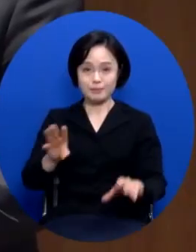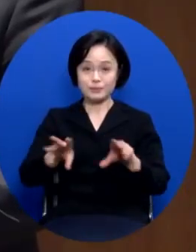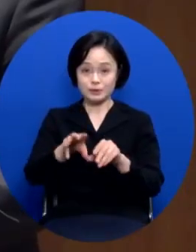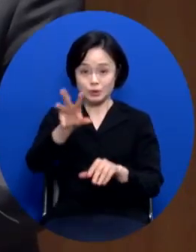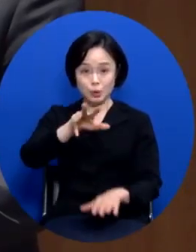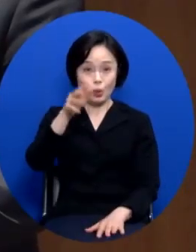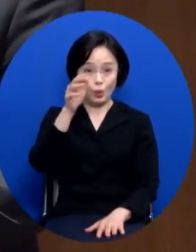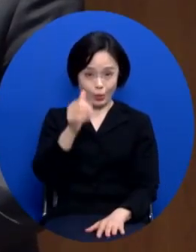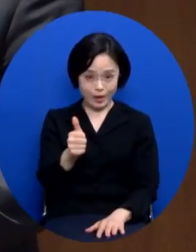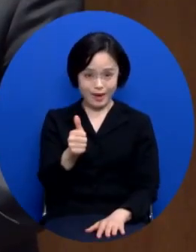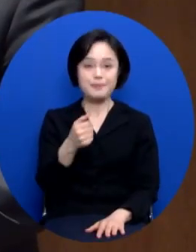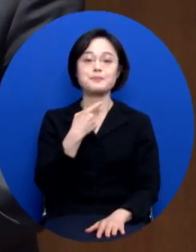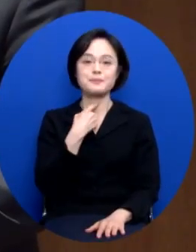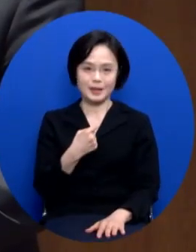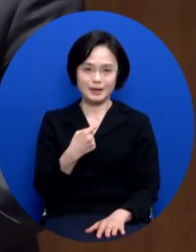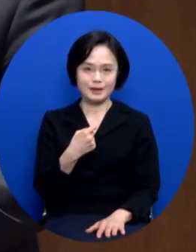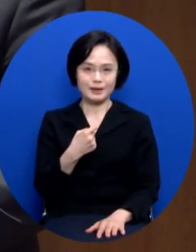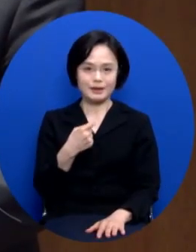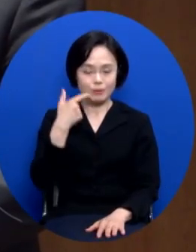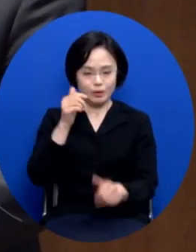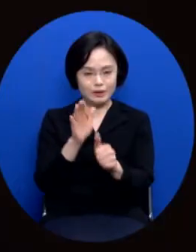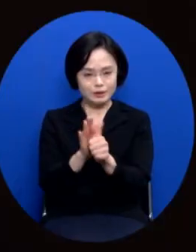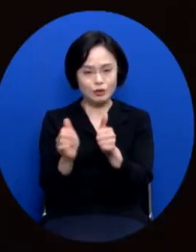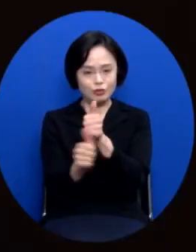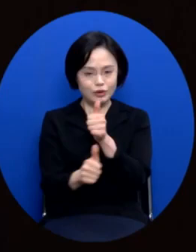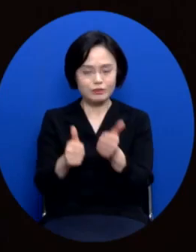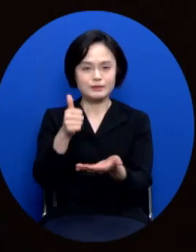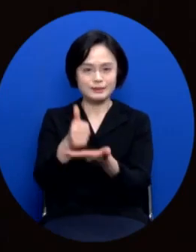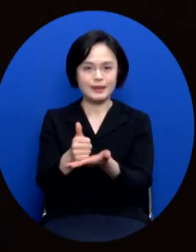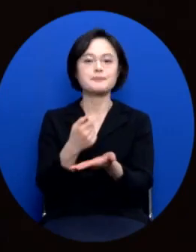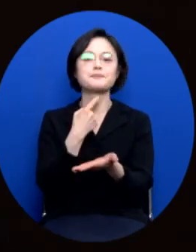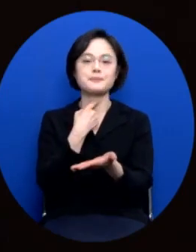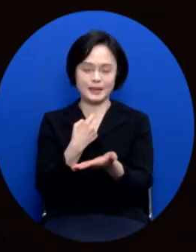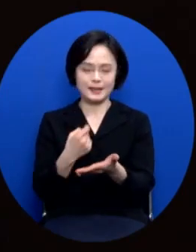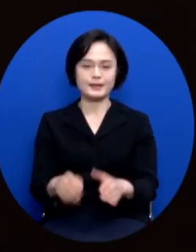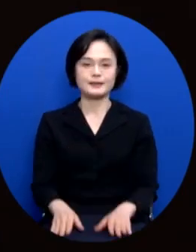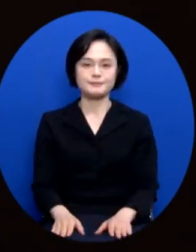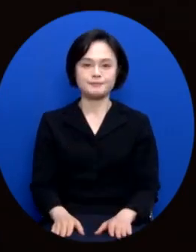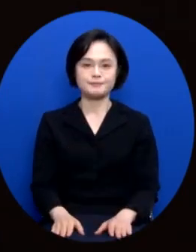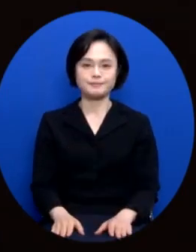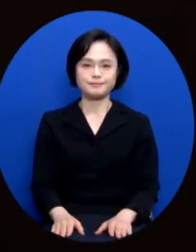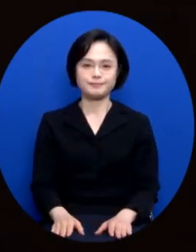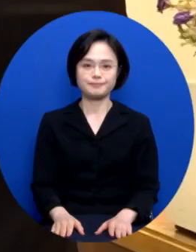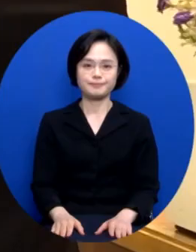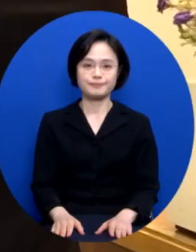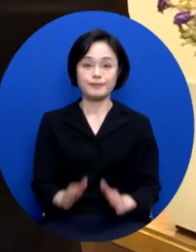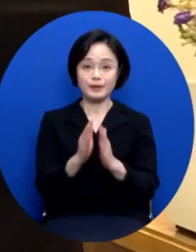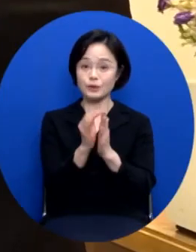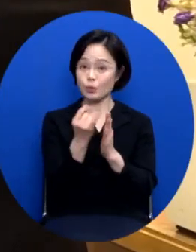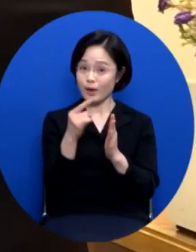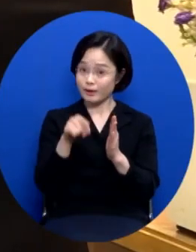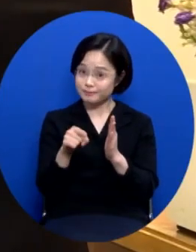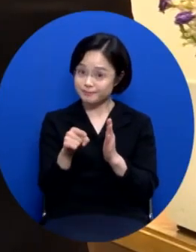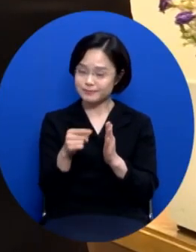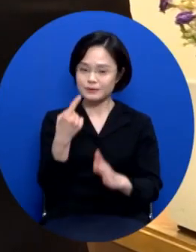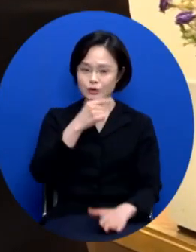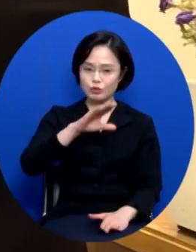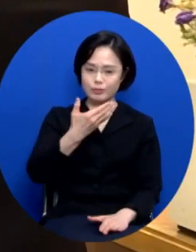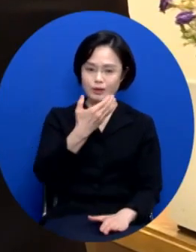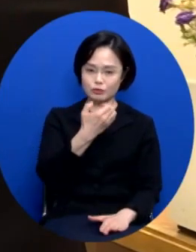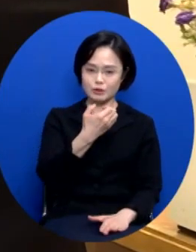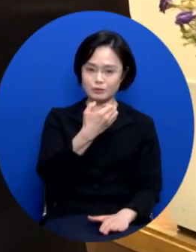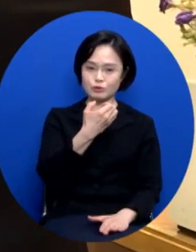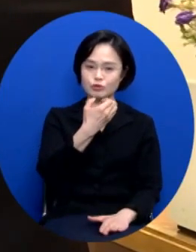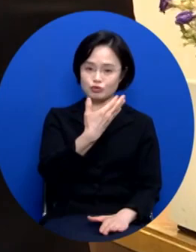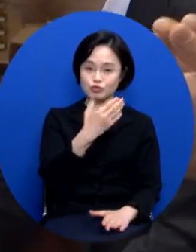회장과 목회지원위원회 위원장 등을 역임한 바 있습니다. 한편 연세 조찬기도회는 1999년부터 매달